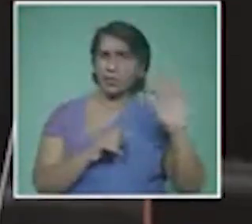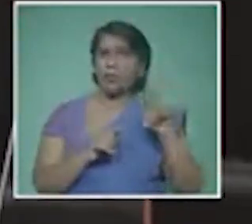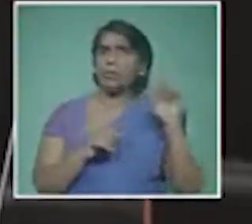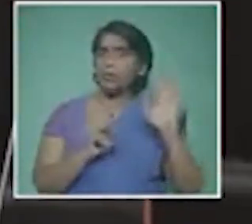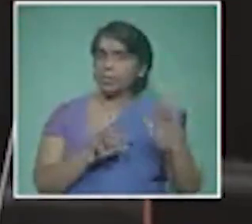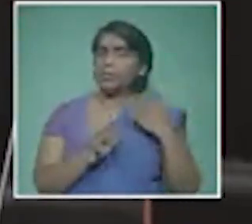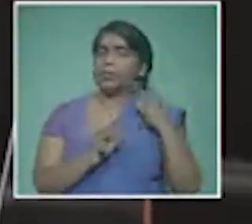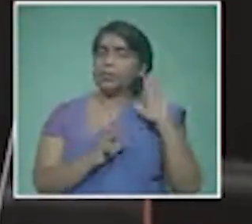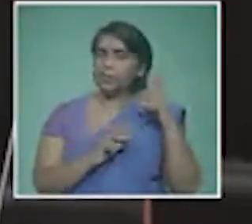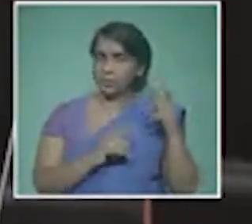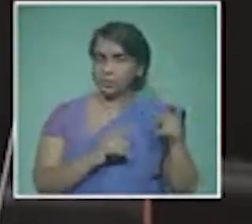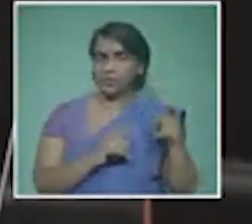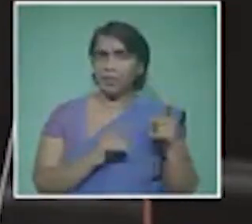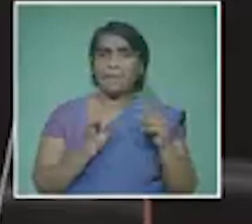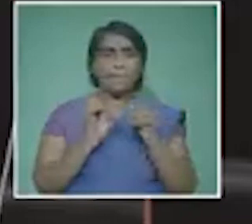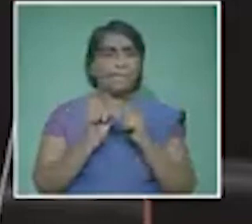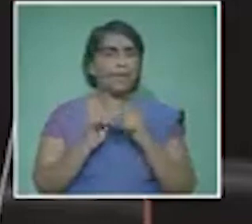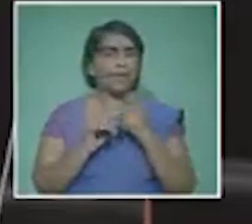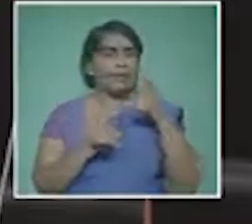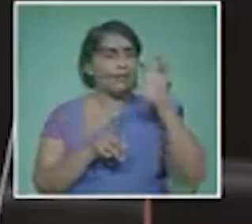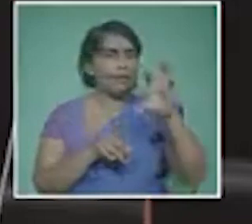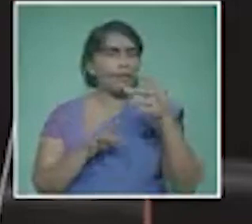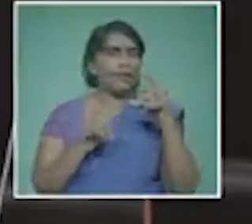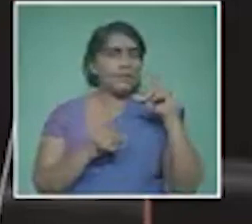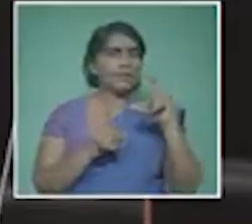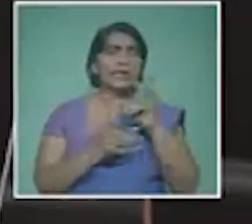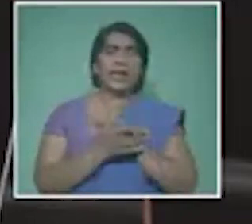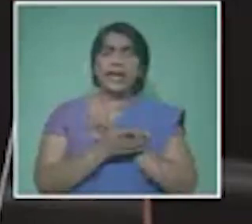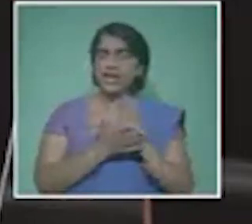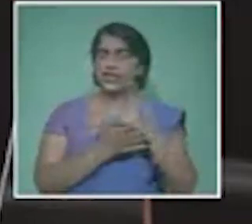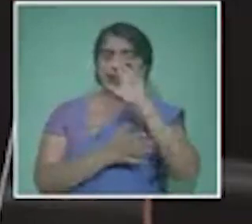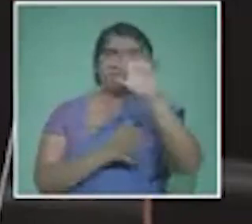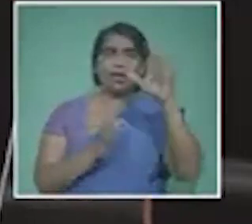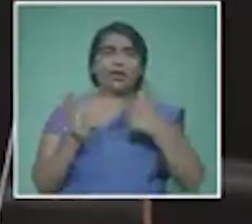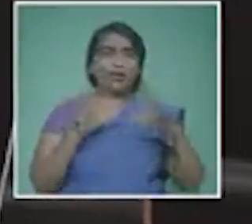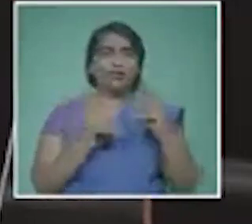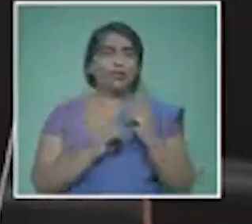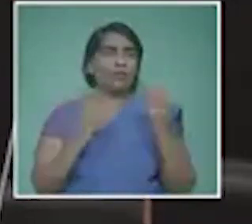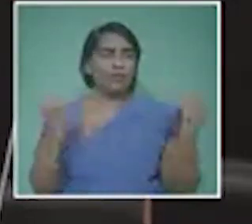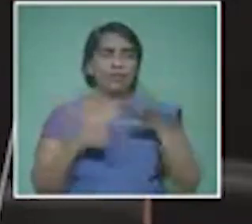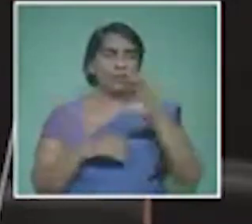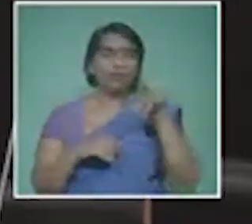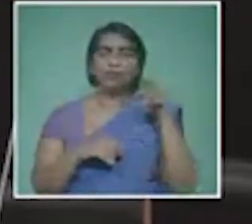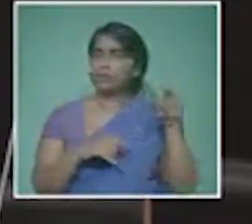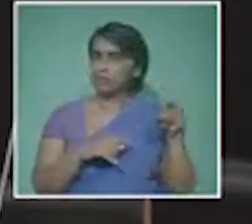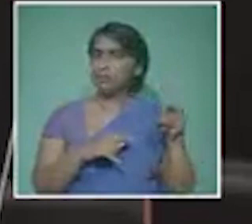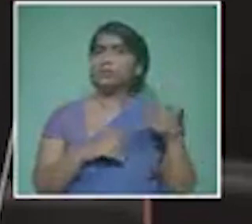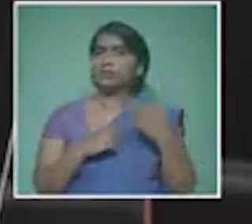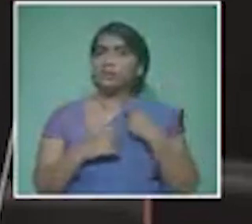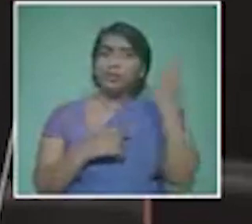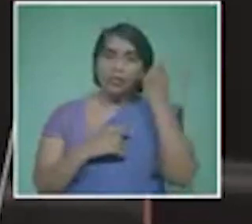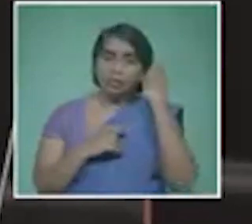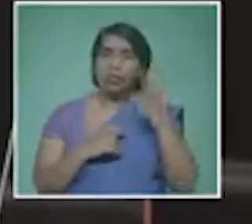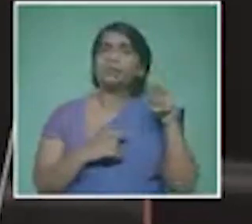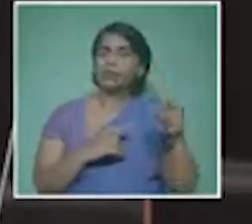மூன்றாவதாக கட்டணத்தை உயர்த்த வேண்டும், இல்லையெனில் மின்சாரம் தடைபடலாம். எனக்கு அது பிடிக்கவில்லை. இதை நாம் தயக்கத்துடன் செய்ய வேண்டும். மக்கள் விரும்பாத முடிவுகளை